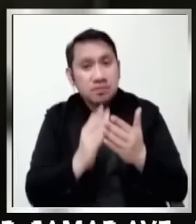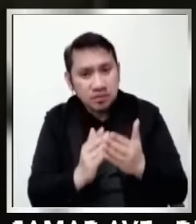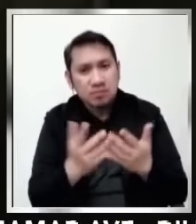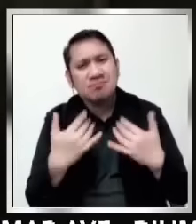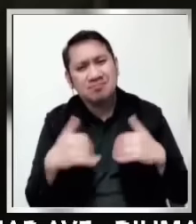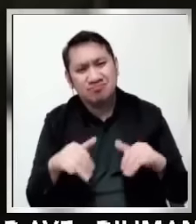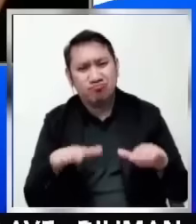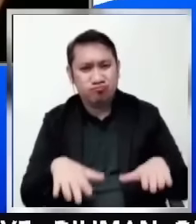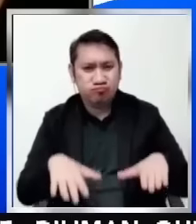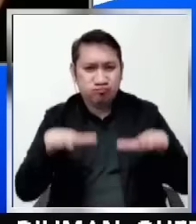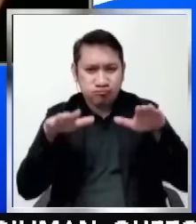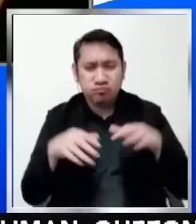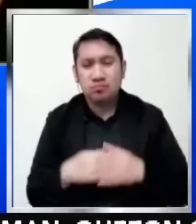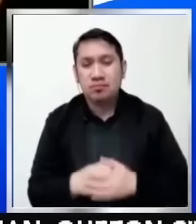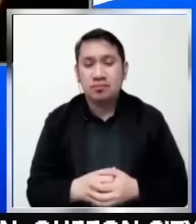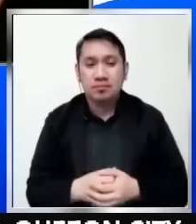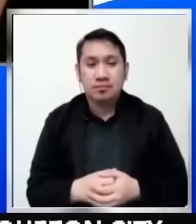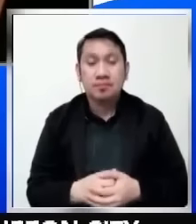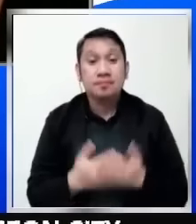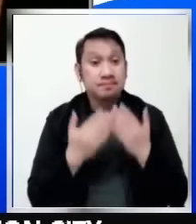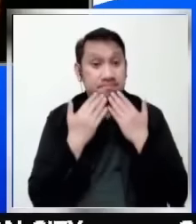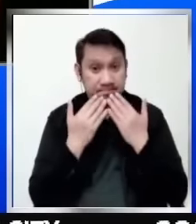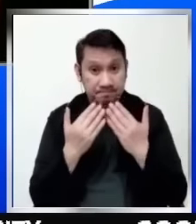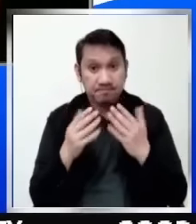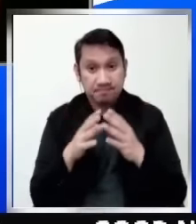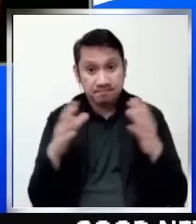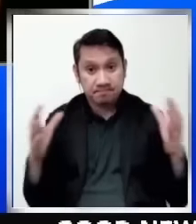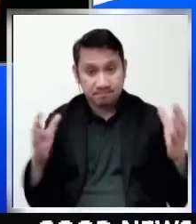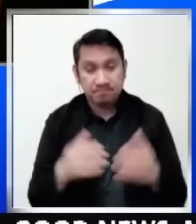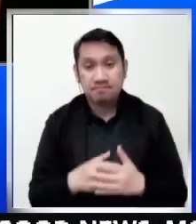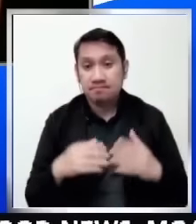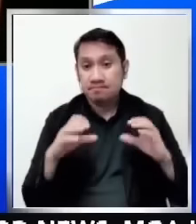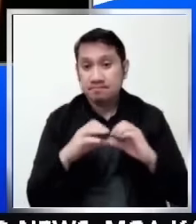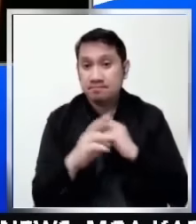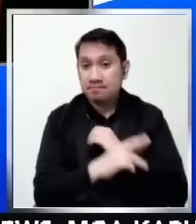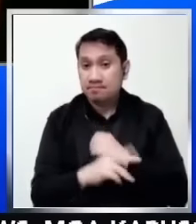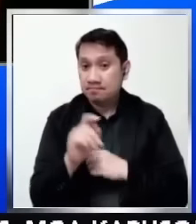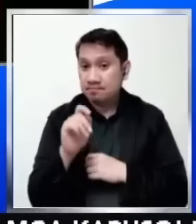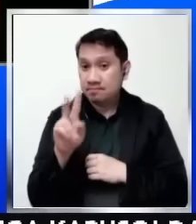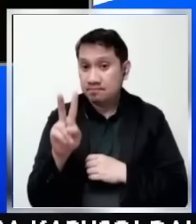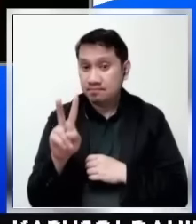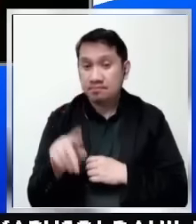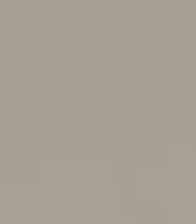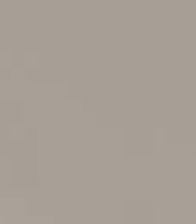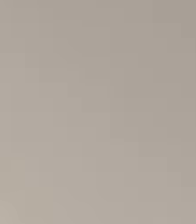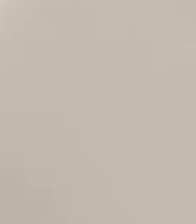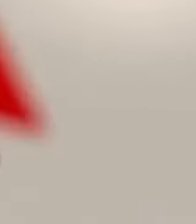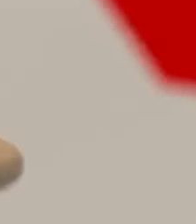Pia? Maraming salamat, Nico Sereno ng GMA Regional TV, Balitang Bisdak.